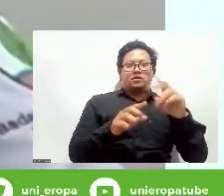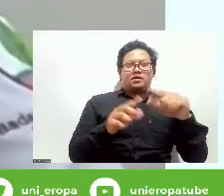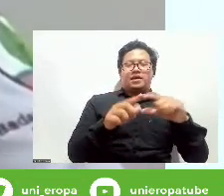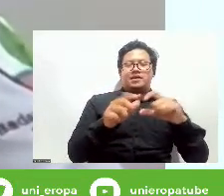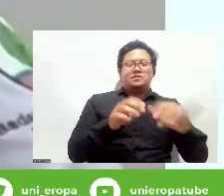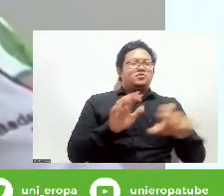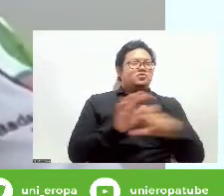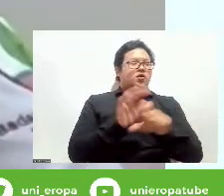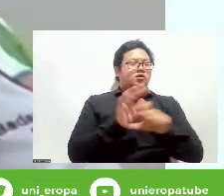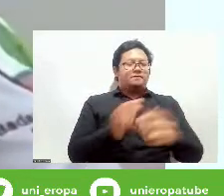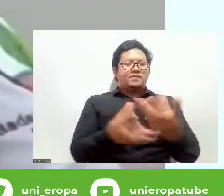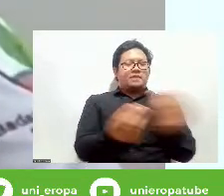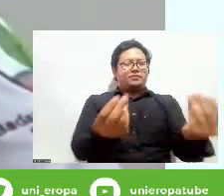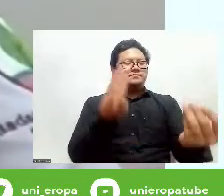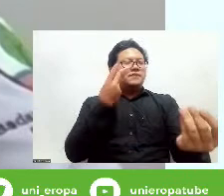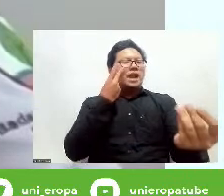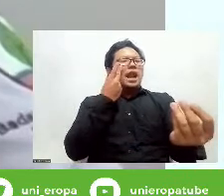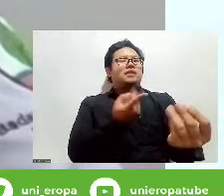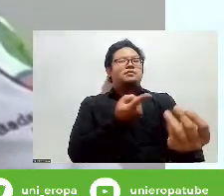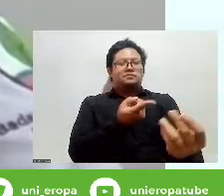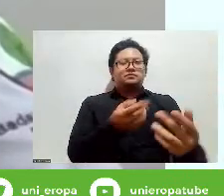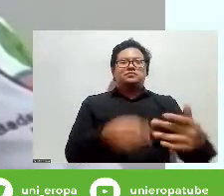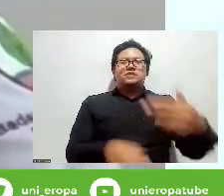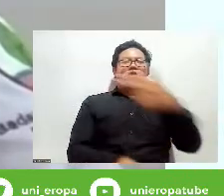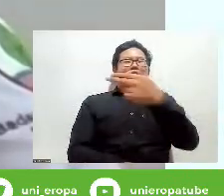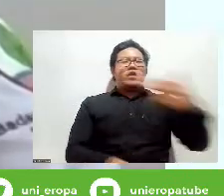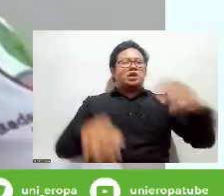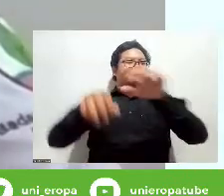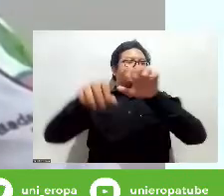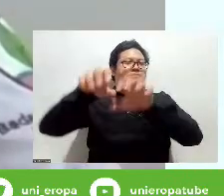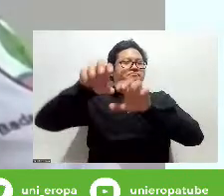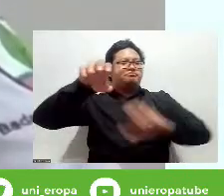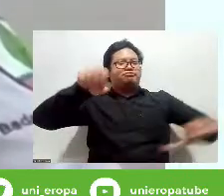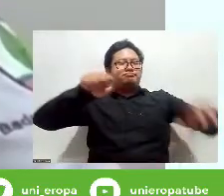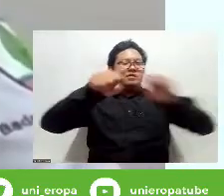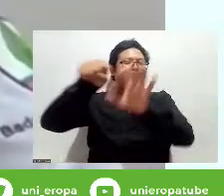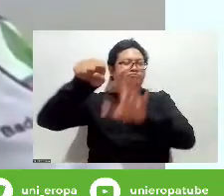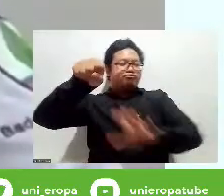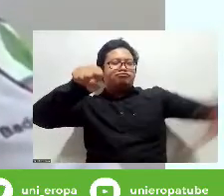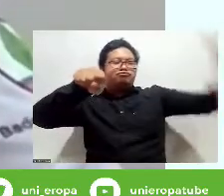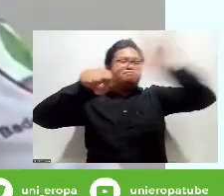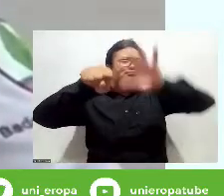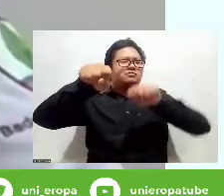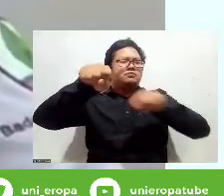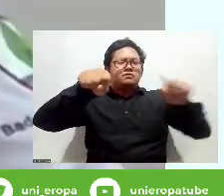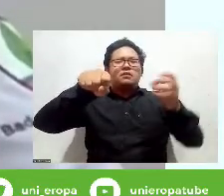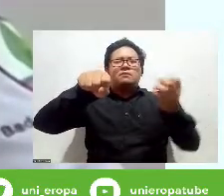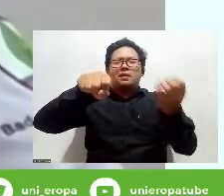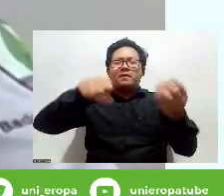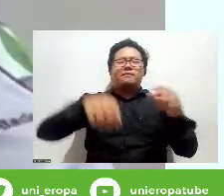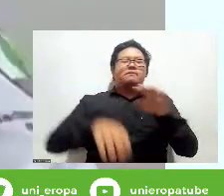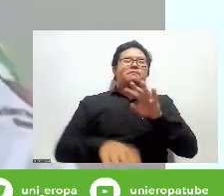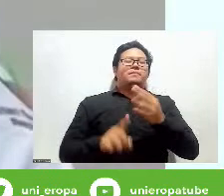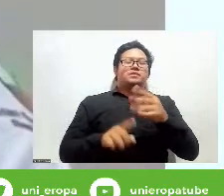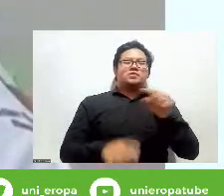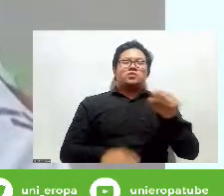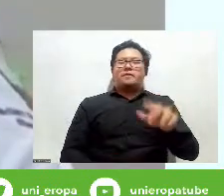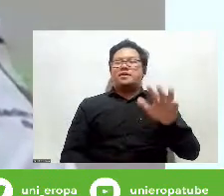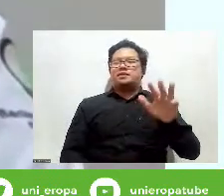di Indonesia itu Totally 14,9 juta hektar